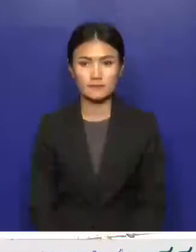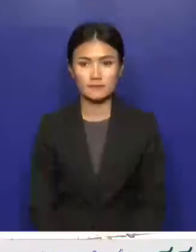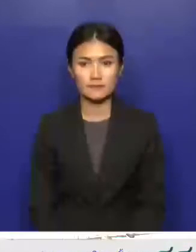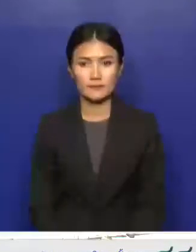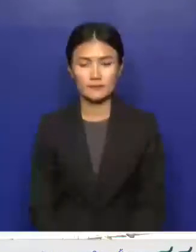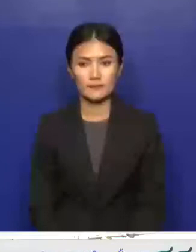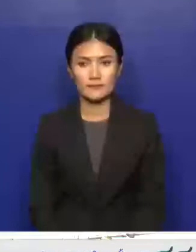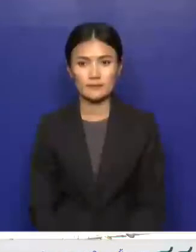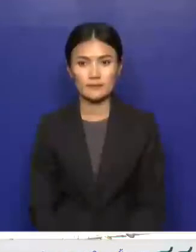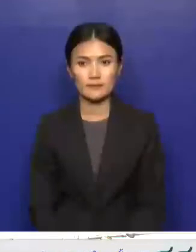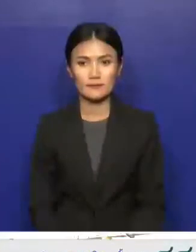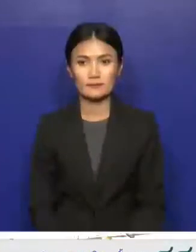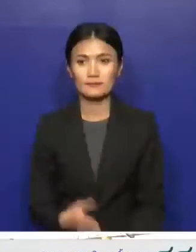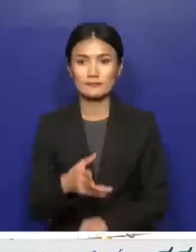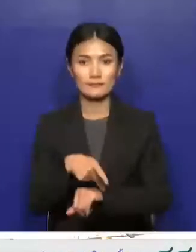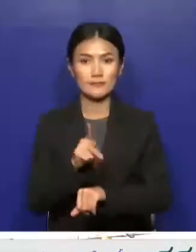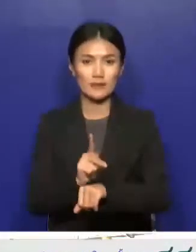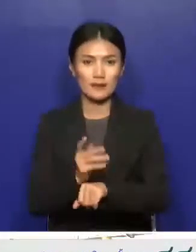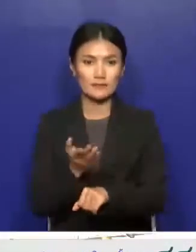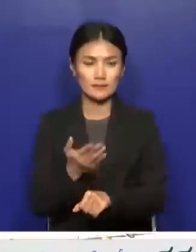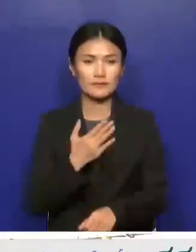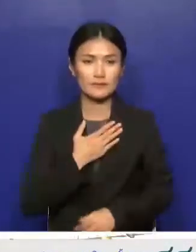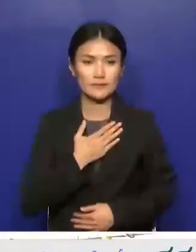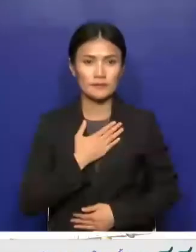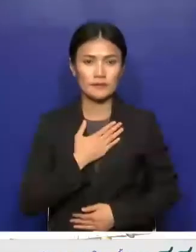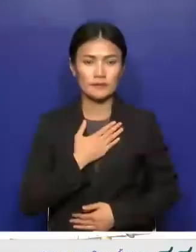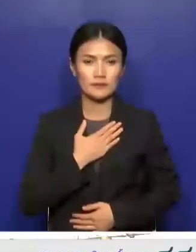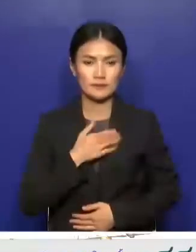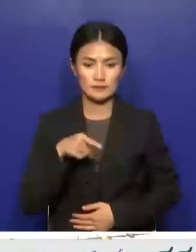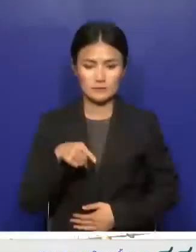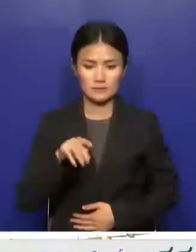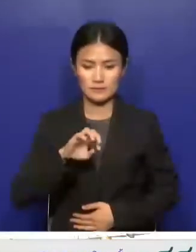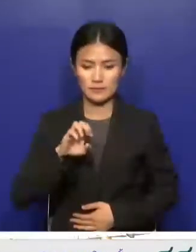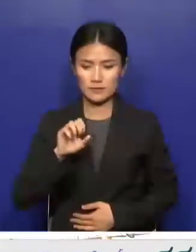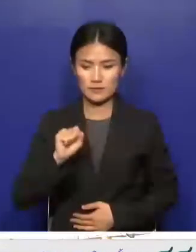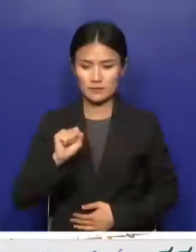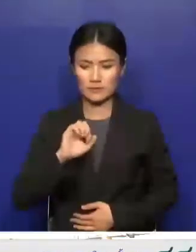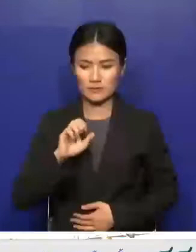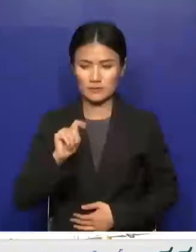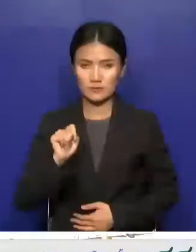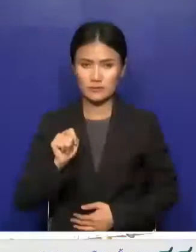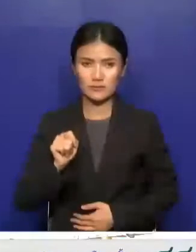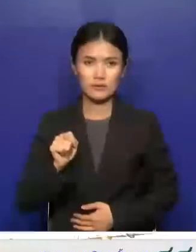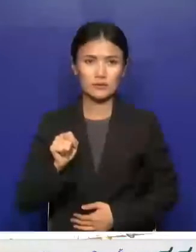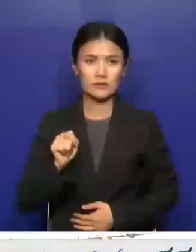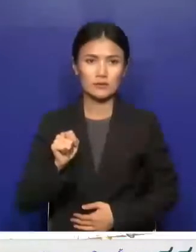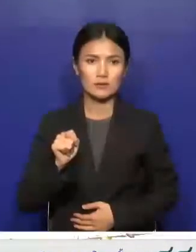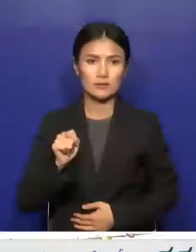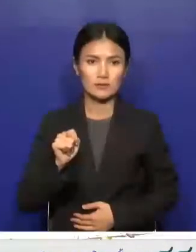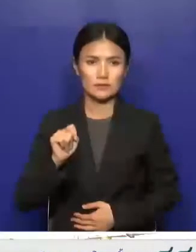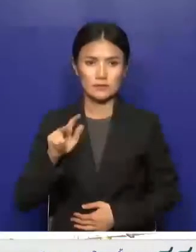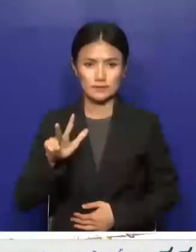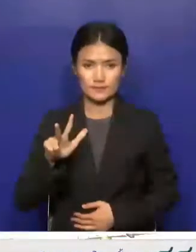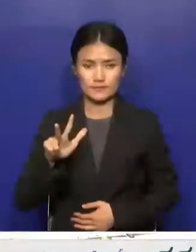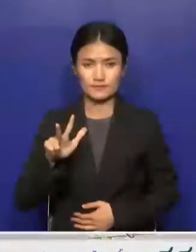กราบเรียนท่านประธานที่เคารพกระผมนายพิสิทธิ์ลีอาธรรมสมาชิกสภาผู้แทนราษฎรแบบบัญชีราย